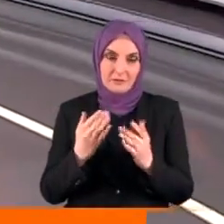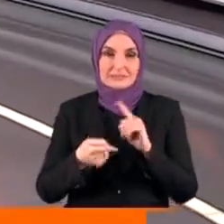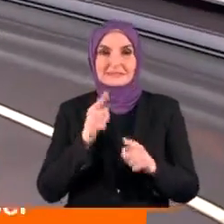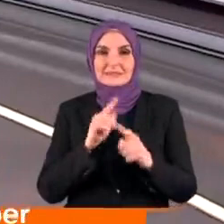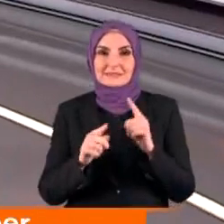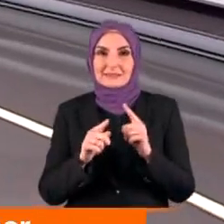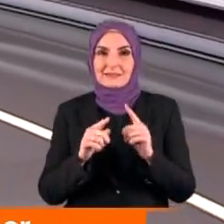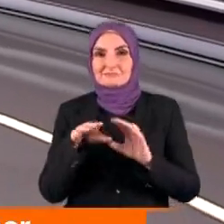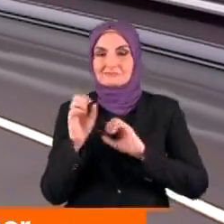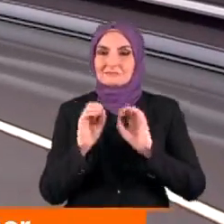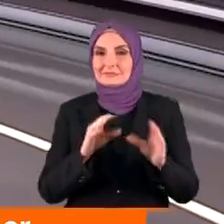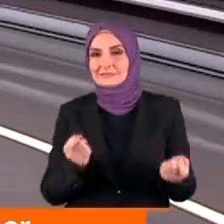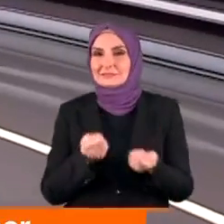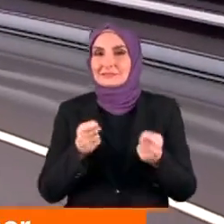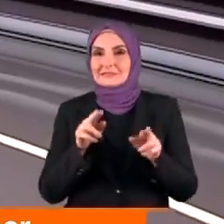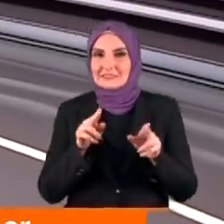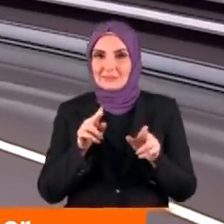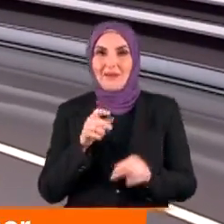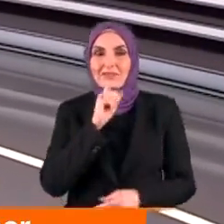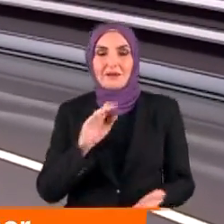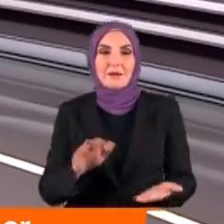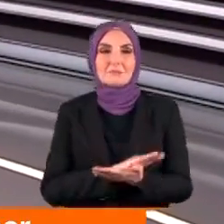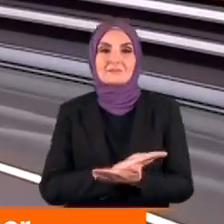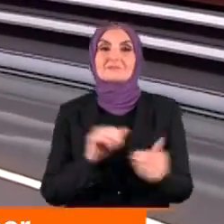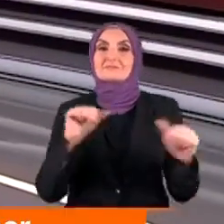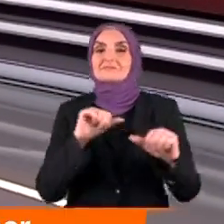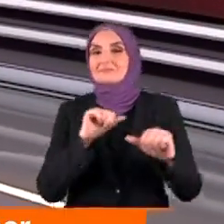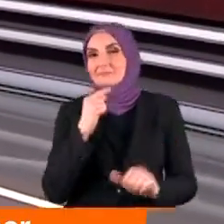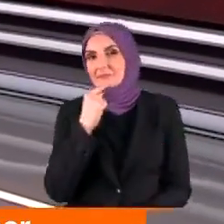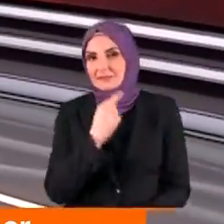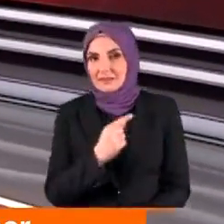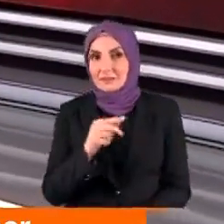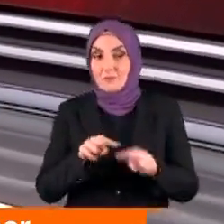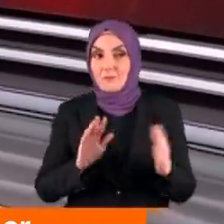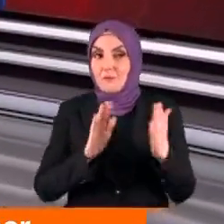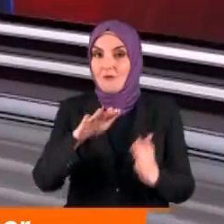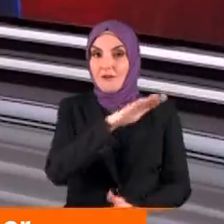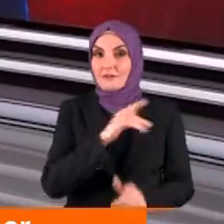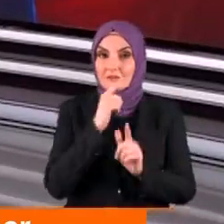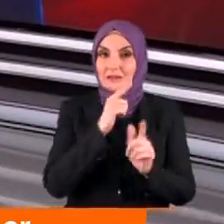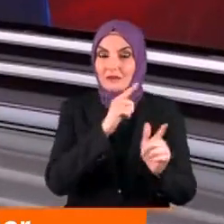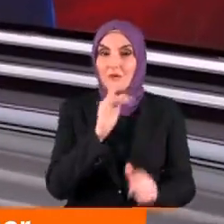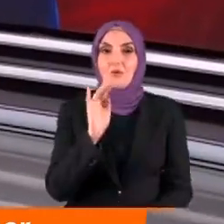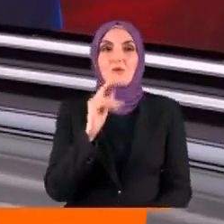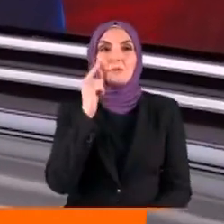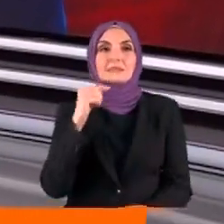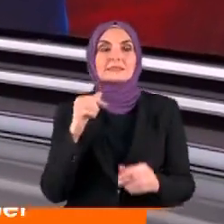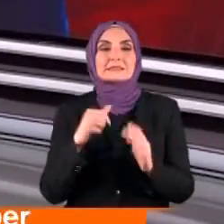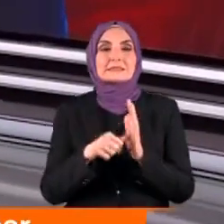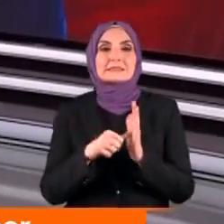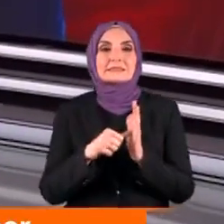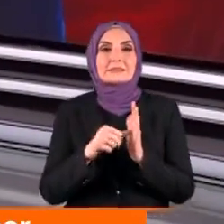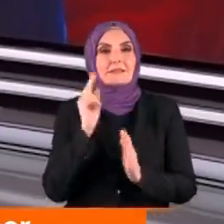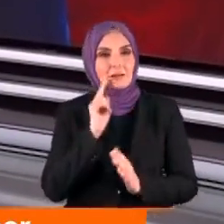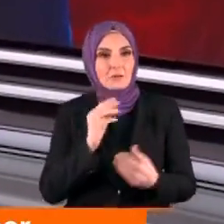hokkabazlıkla mızrak çuvala sığmaz ifadelerini kullandı ve muhalefete 14 Mayıs'ta centilmence yarışacak bir aday bulmaları yönünde